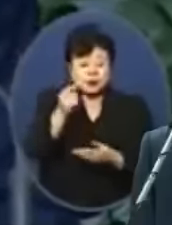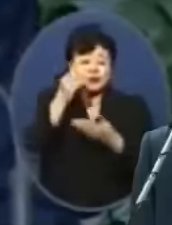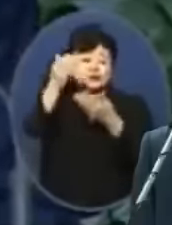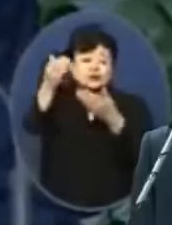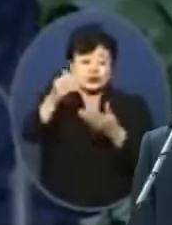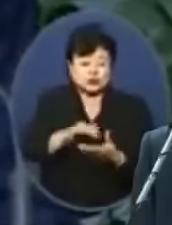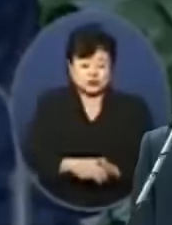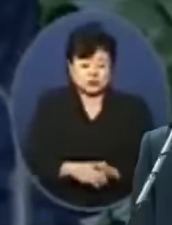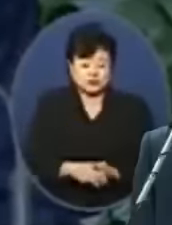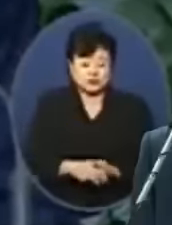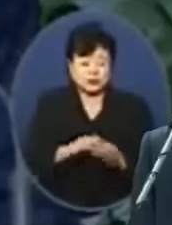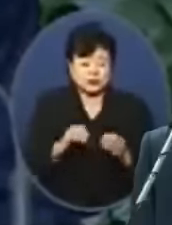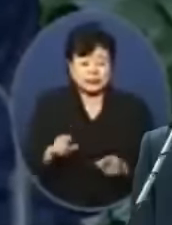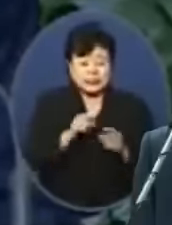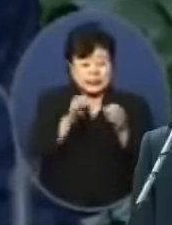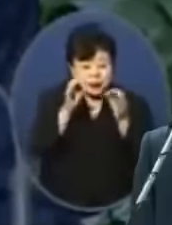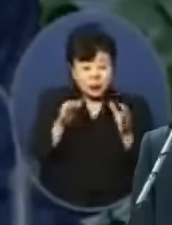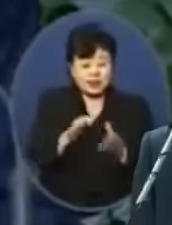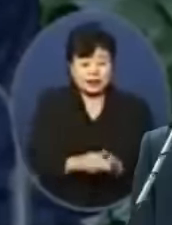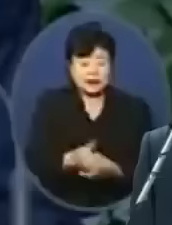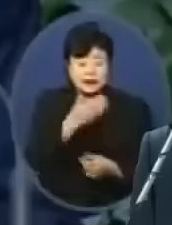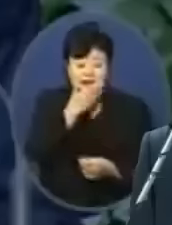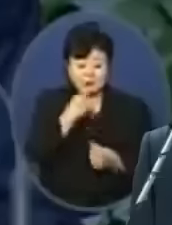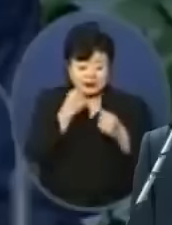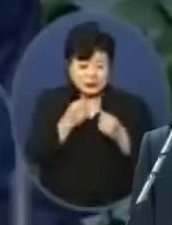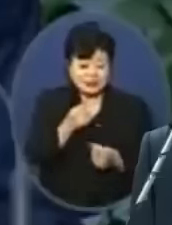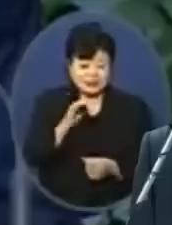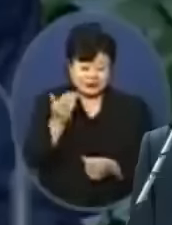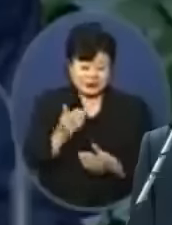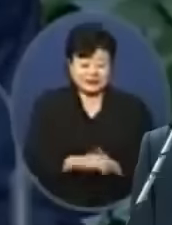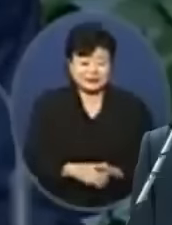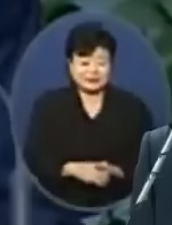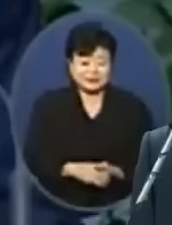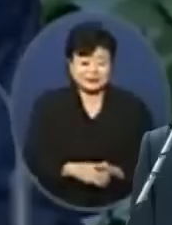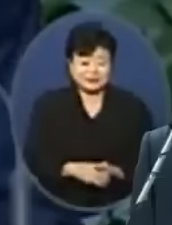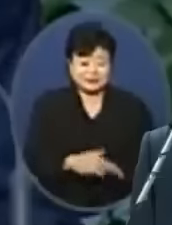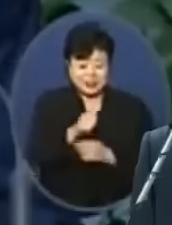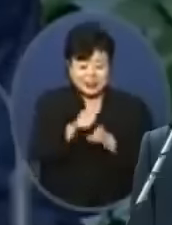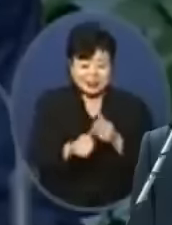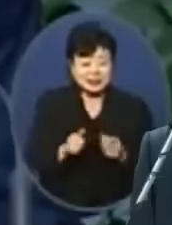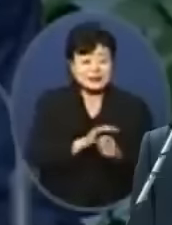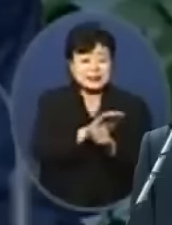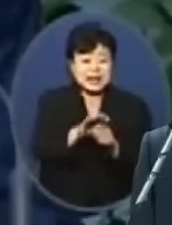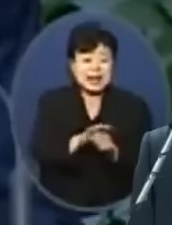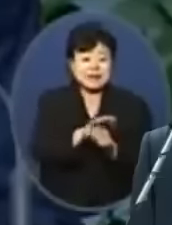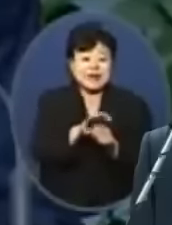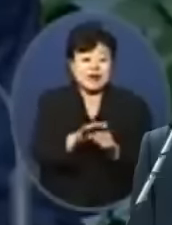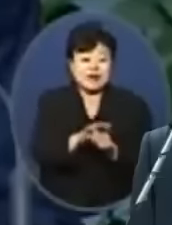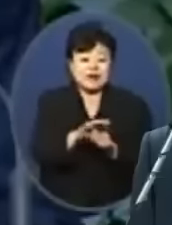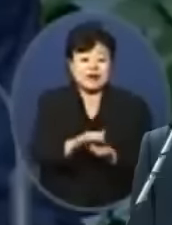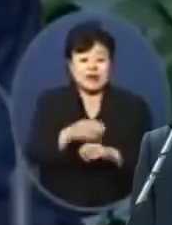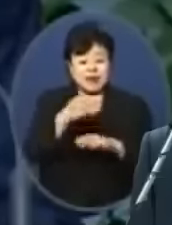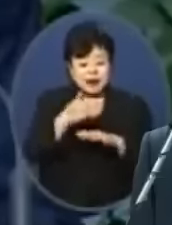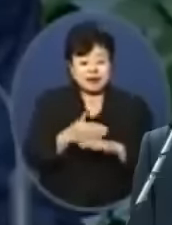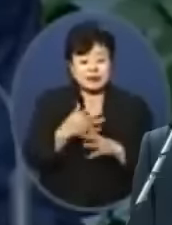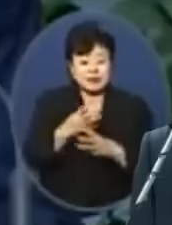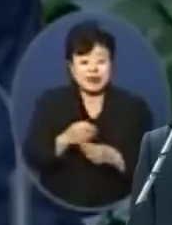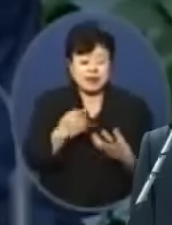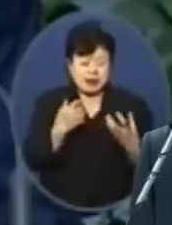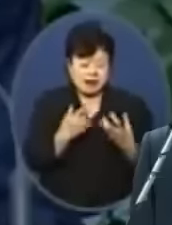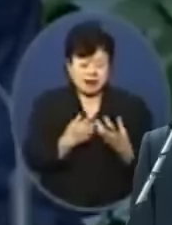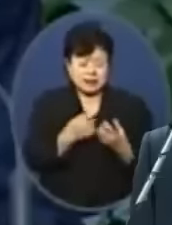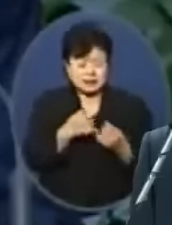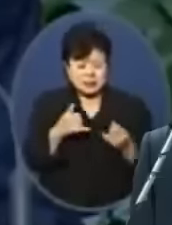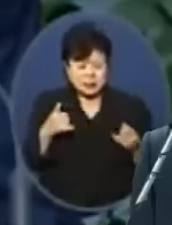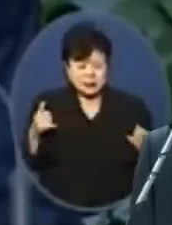높여주시고 그래서 이 땅에 사는 동안 행복하게 살아라는 것입니다. 하나님을 사랑하며 감사가 마음에 가득한